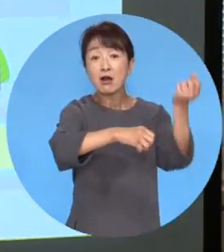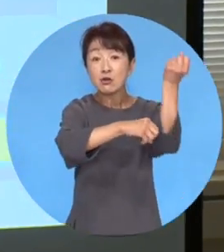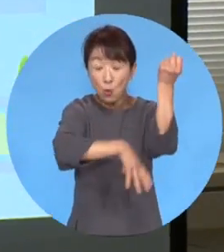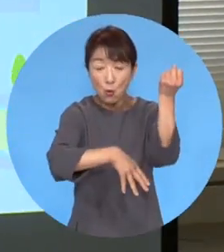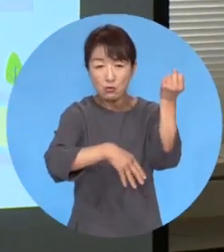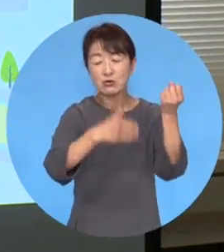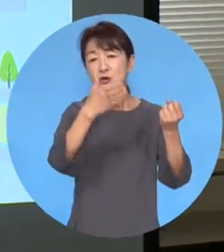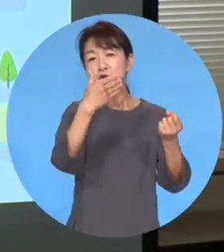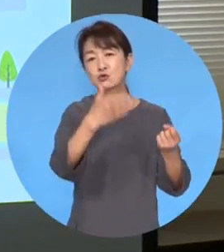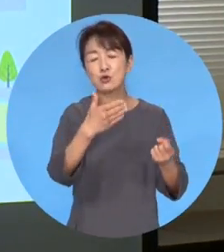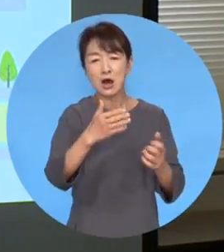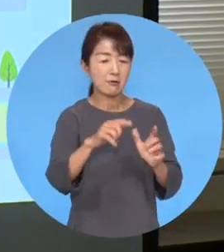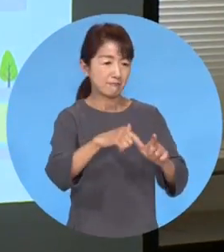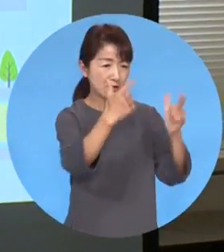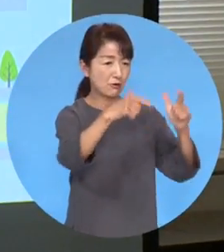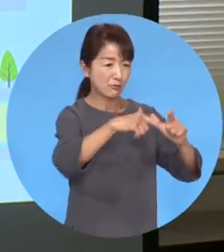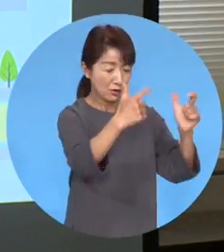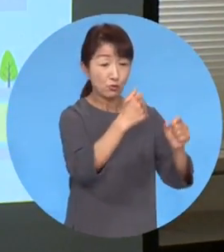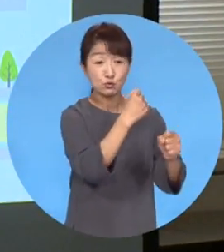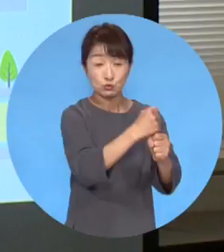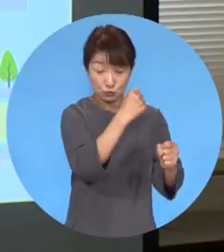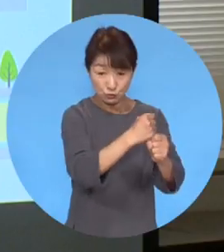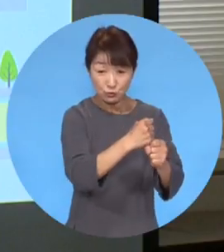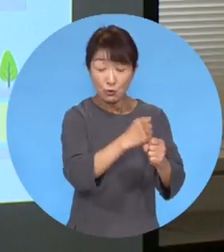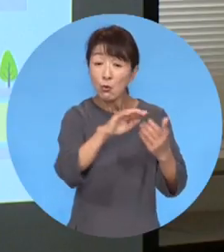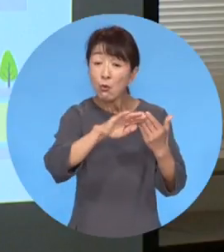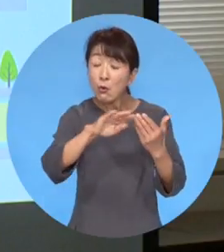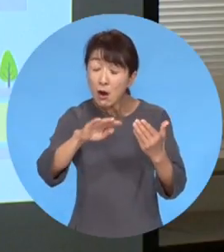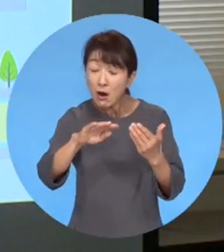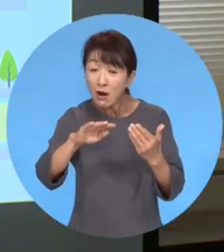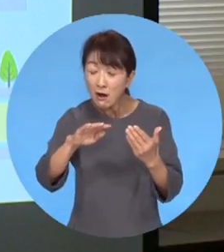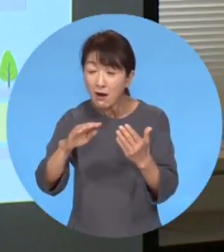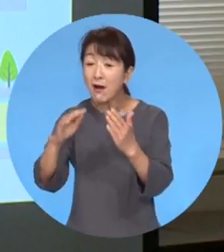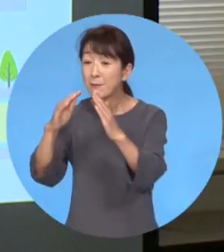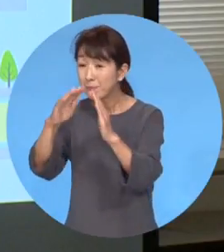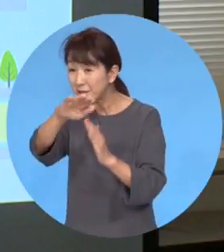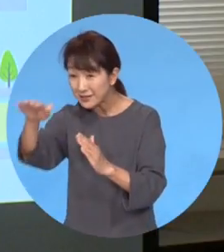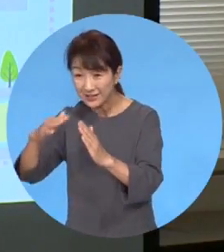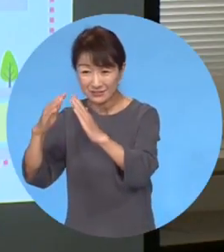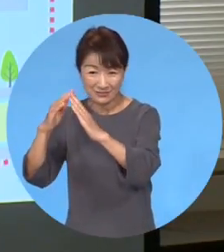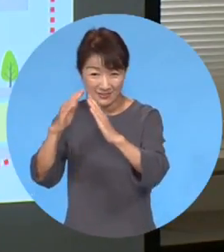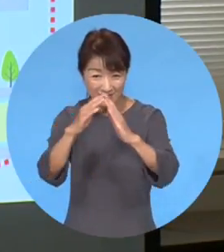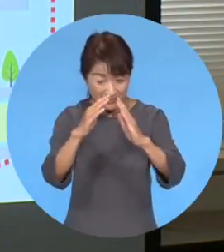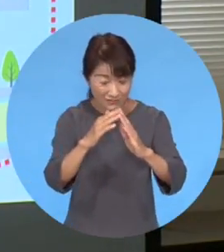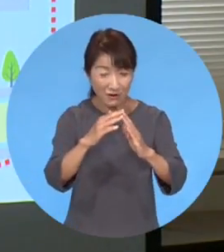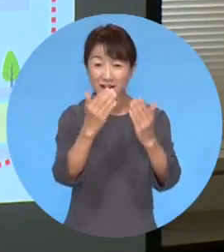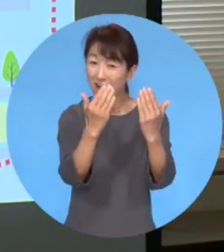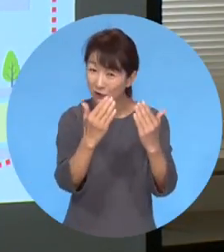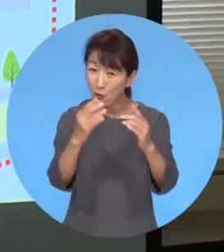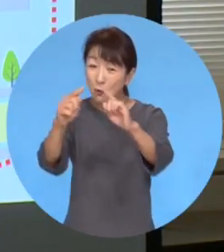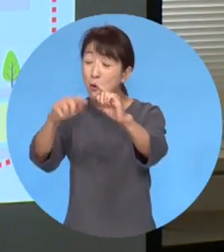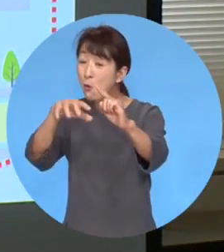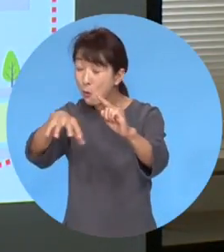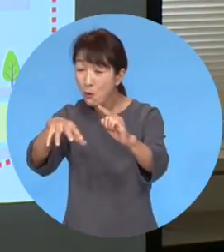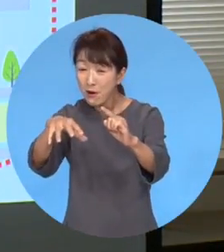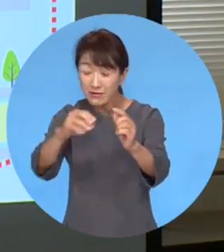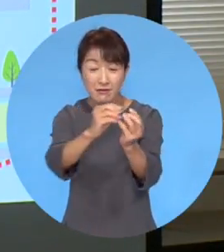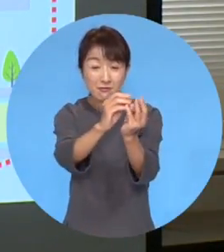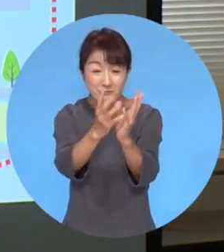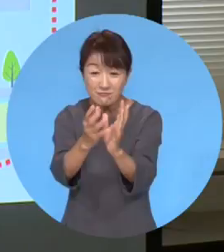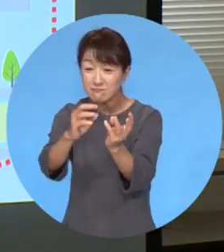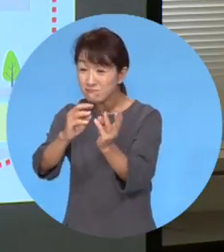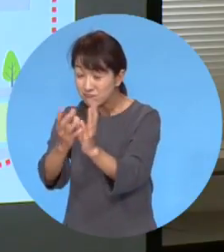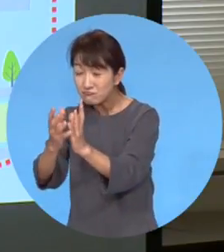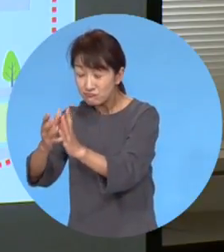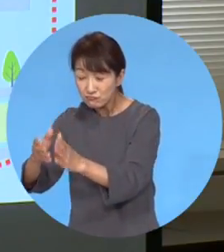トの部分に自分の家から身近な緑のベルトをつないでいくことで、全体的に見た時